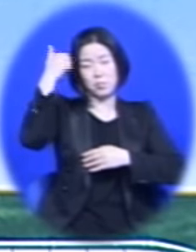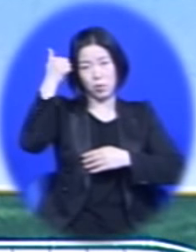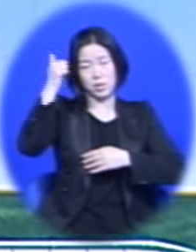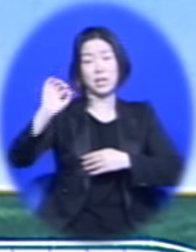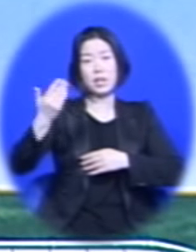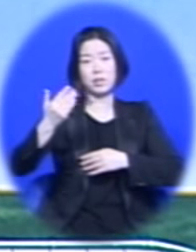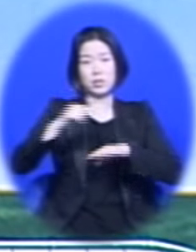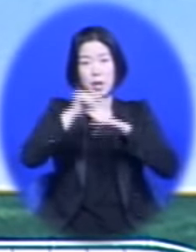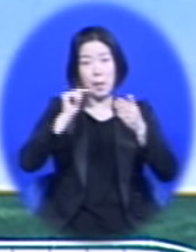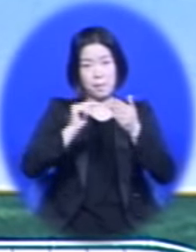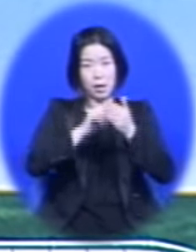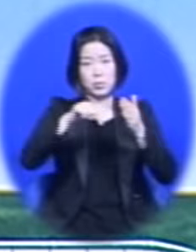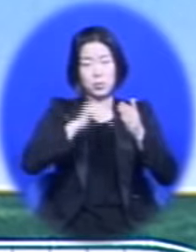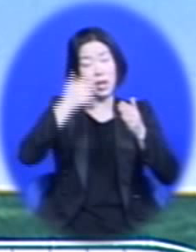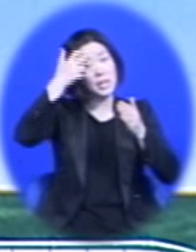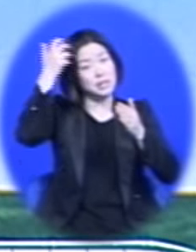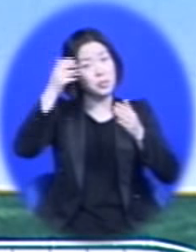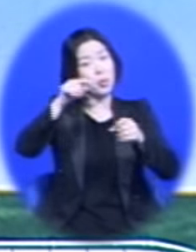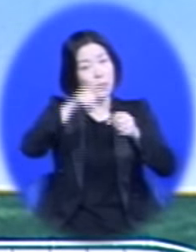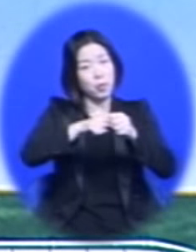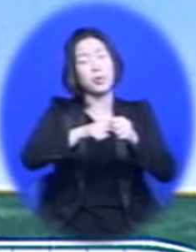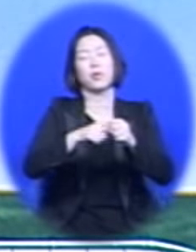마음의 꿈이었고 목표였습니다.